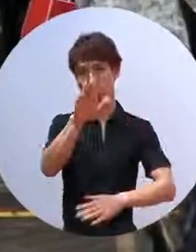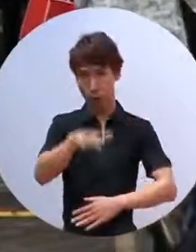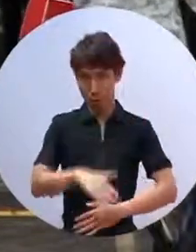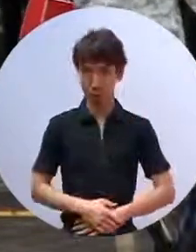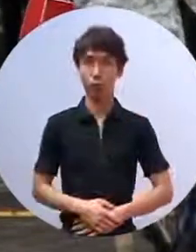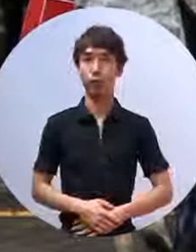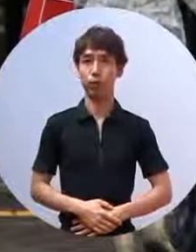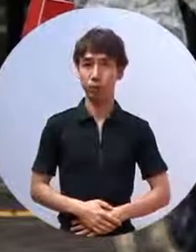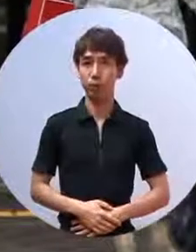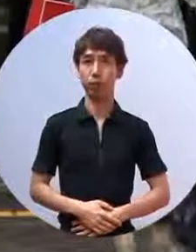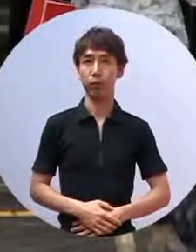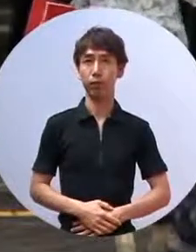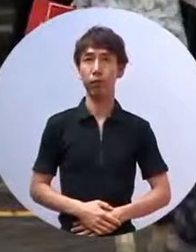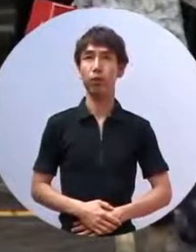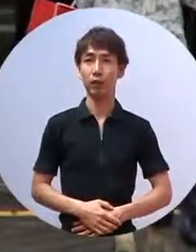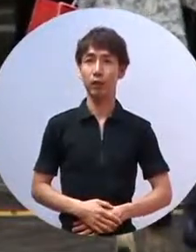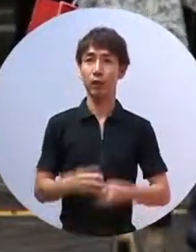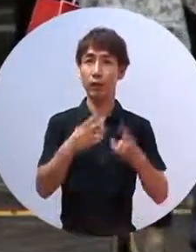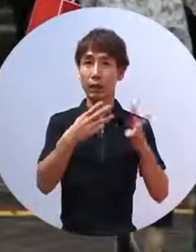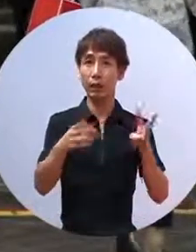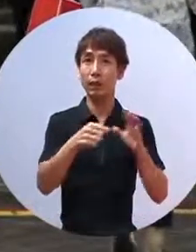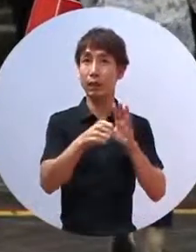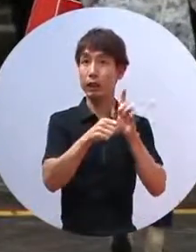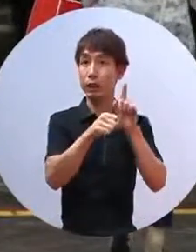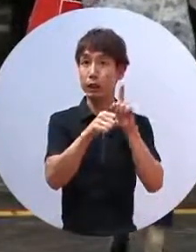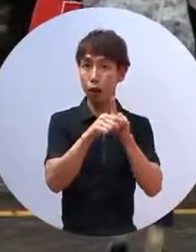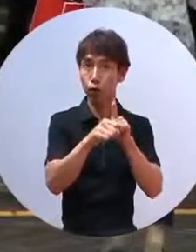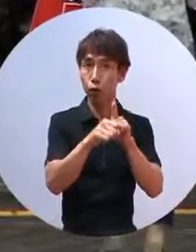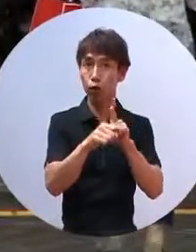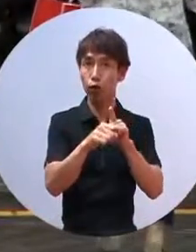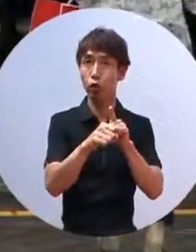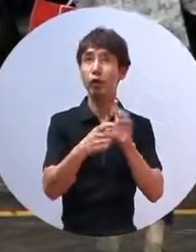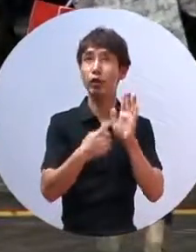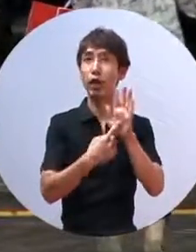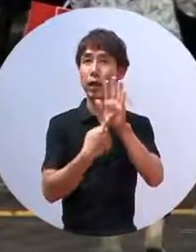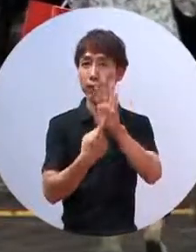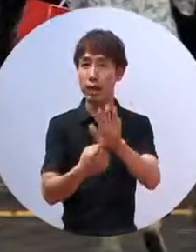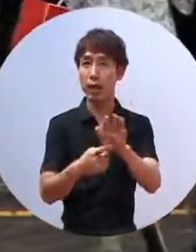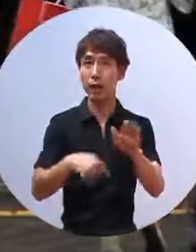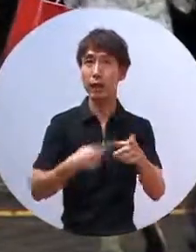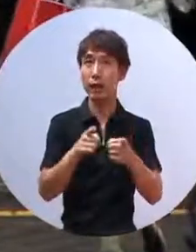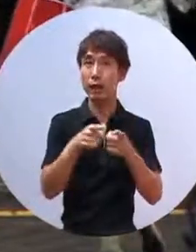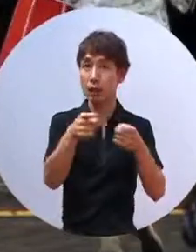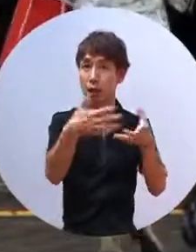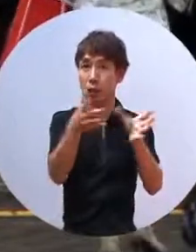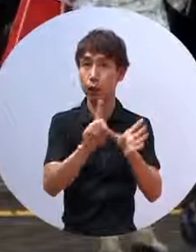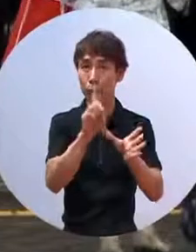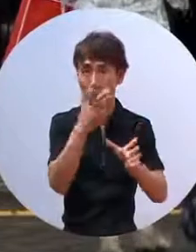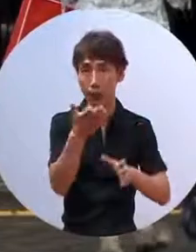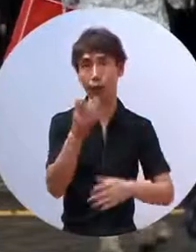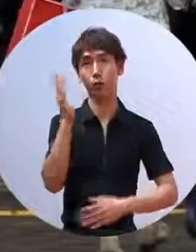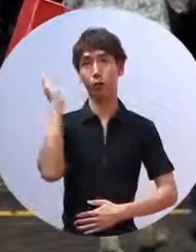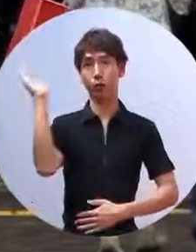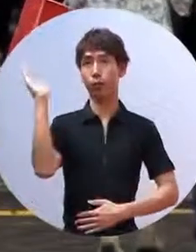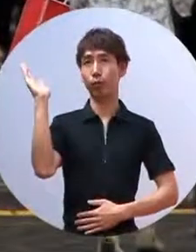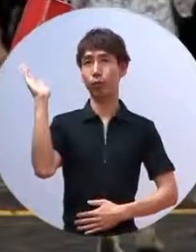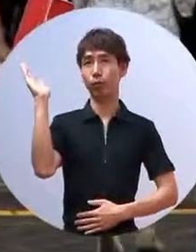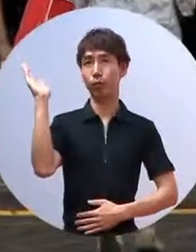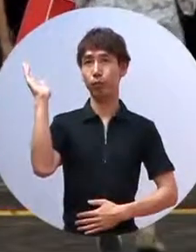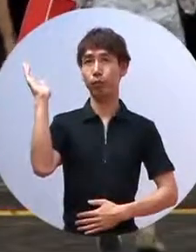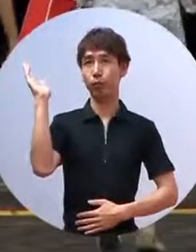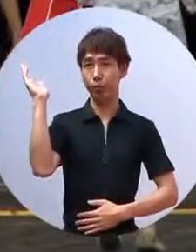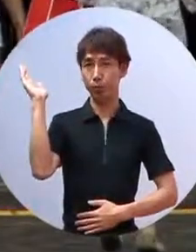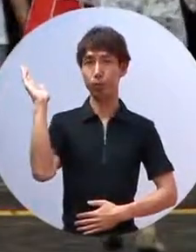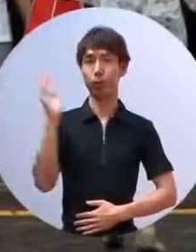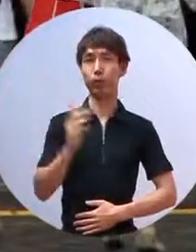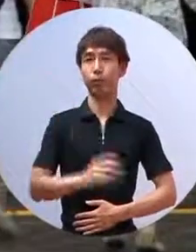核宣言自治体とは、核兵器廃絶や非核三原則の遵守などを求める内容の自治体宣